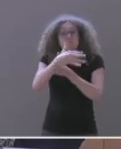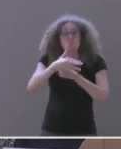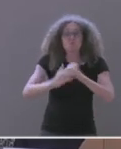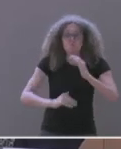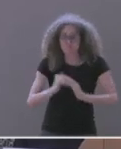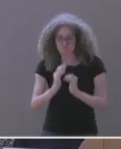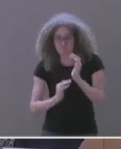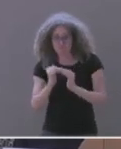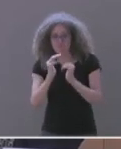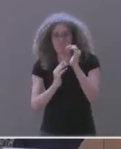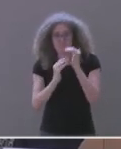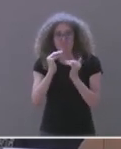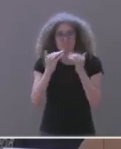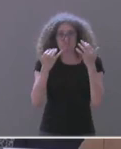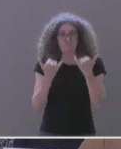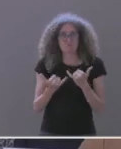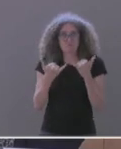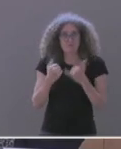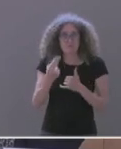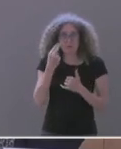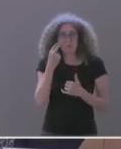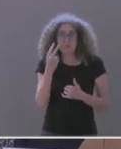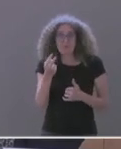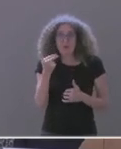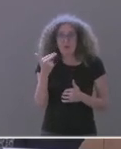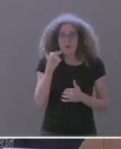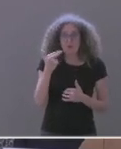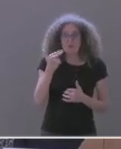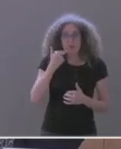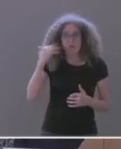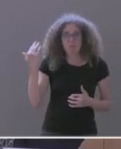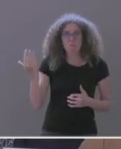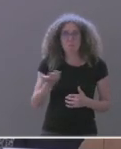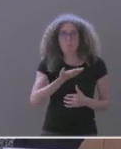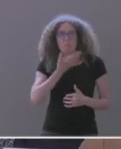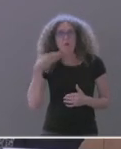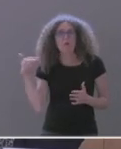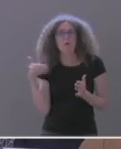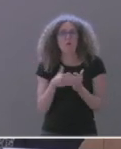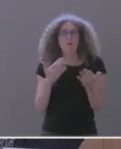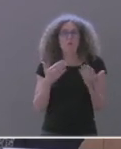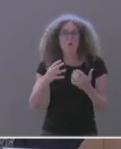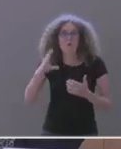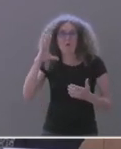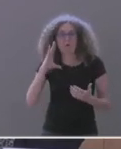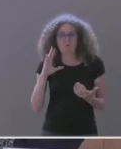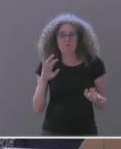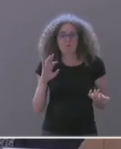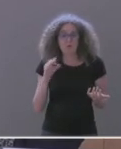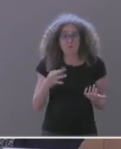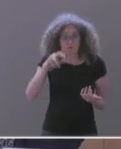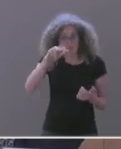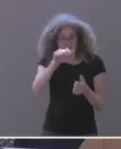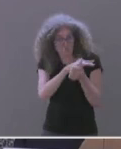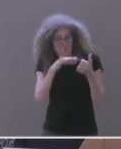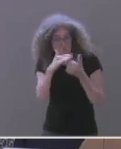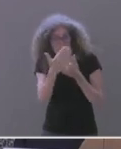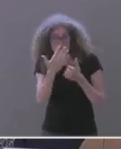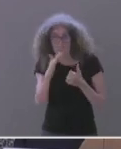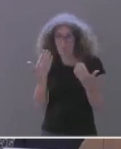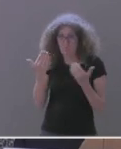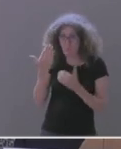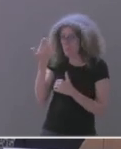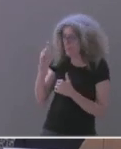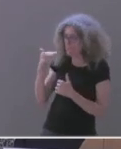l'ensemble de notre territoire, le niveau qualitatif s'est énormément amélioré. Et ce n'est pas parce qu'il y a des logements sociaux qu'ils n'ont pas les mêmes qualités que les autres. Et donc, il faut imposer